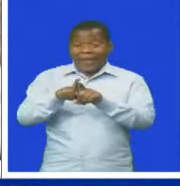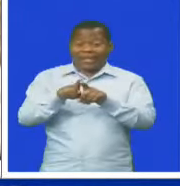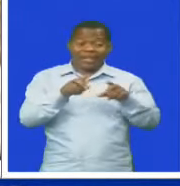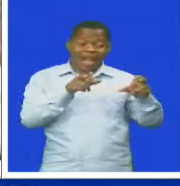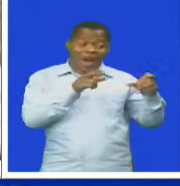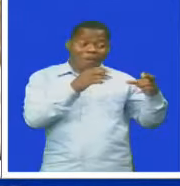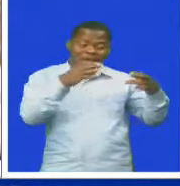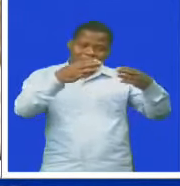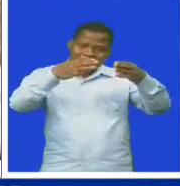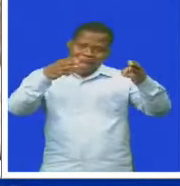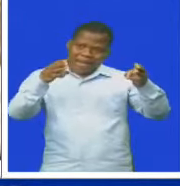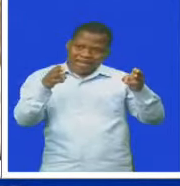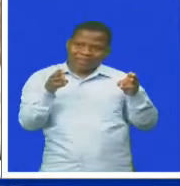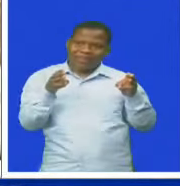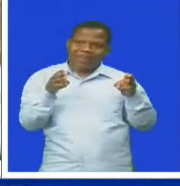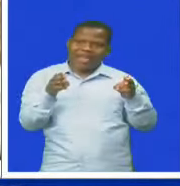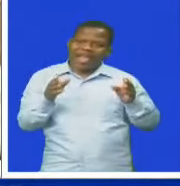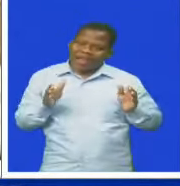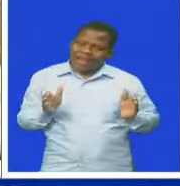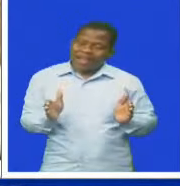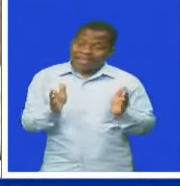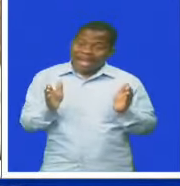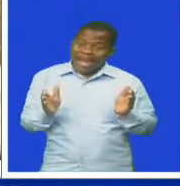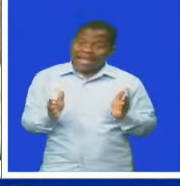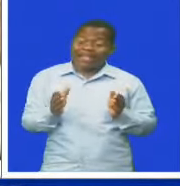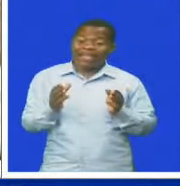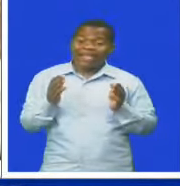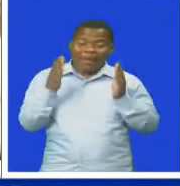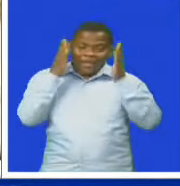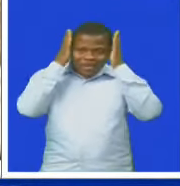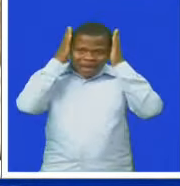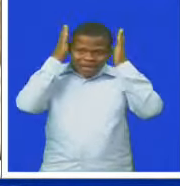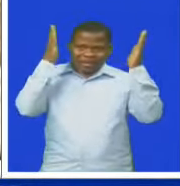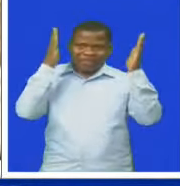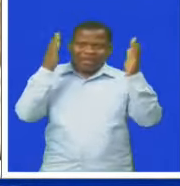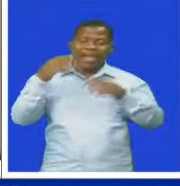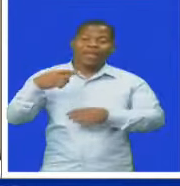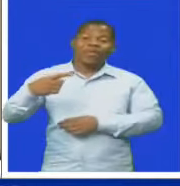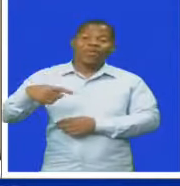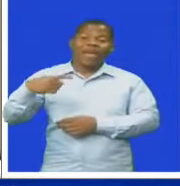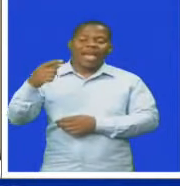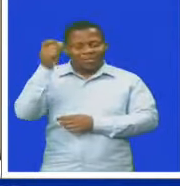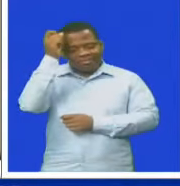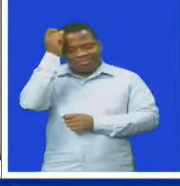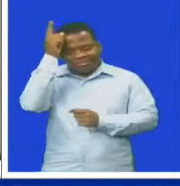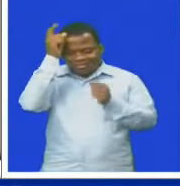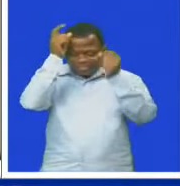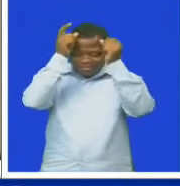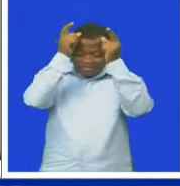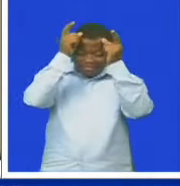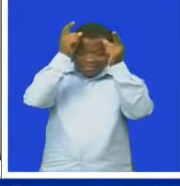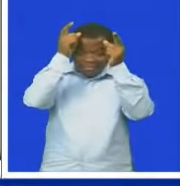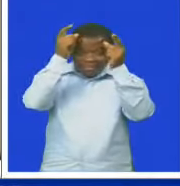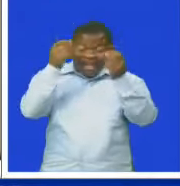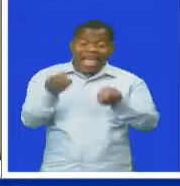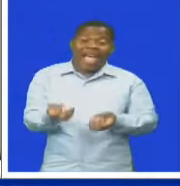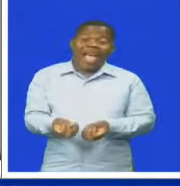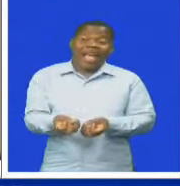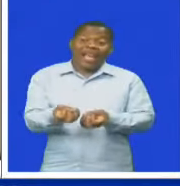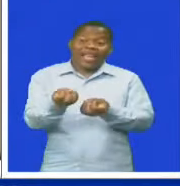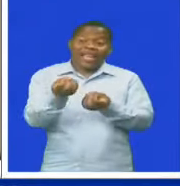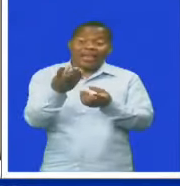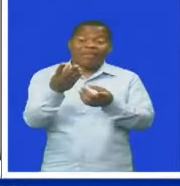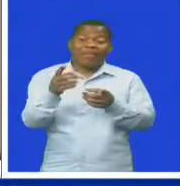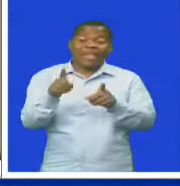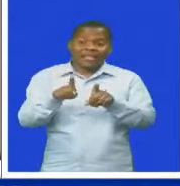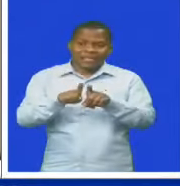amaswati ukuthi bachubeke ukuletha imivo yabo ngesicelo lesifakwa inkampani yemagesi iEC yekuthi intengo gesi